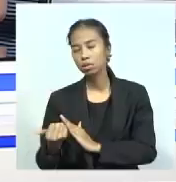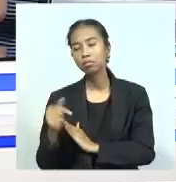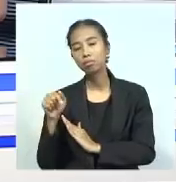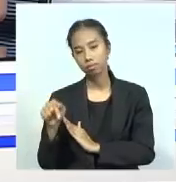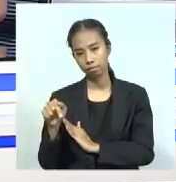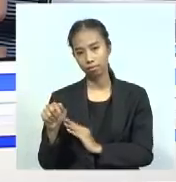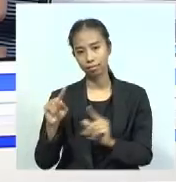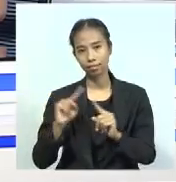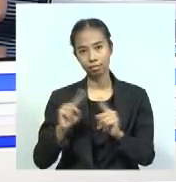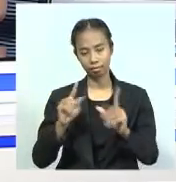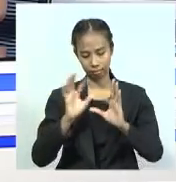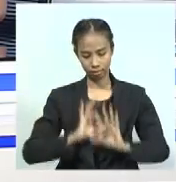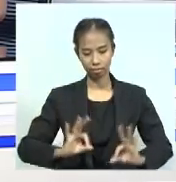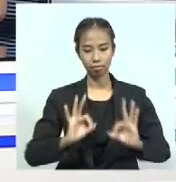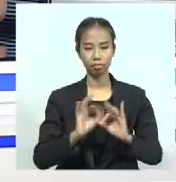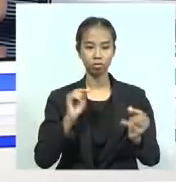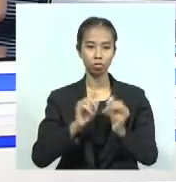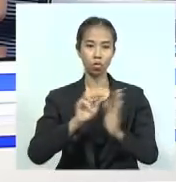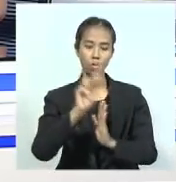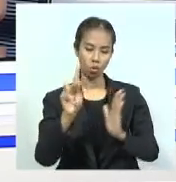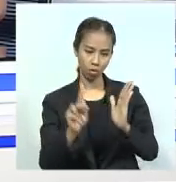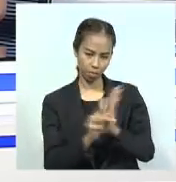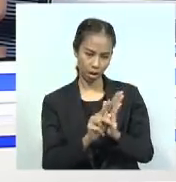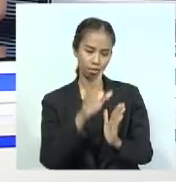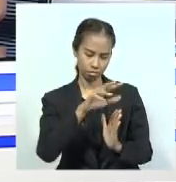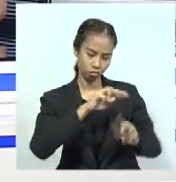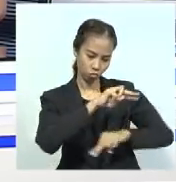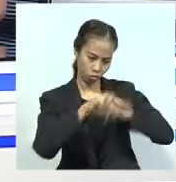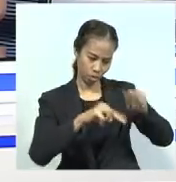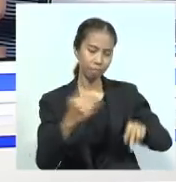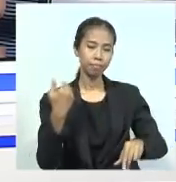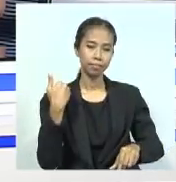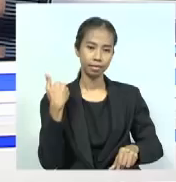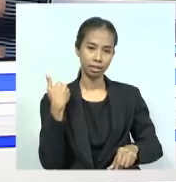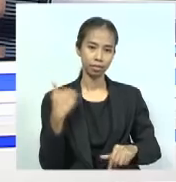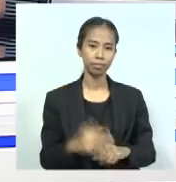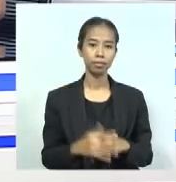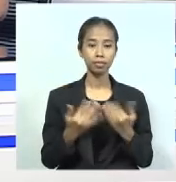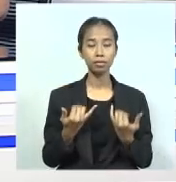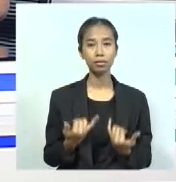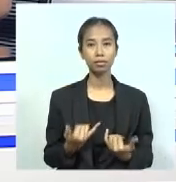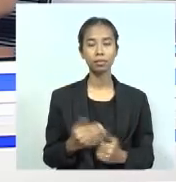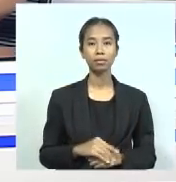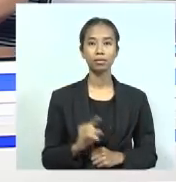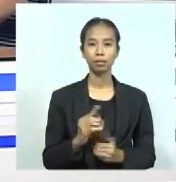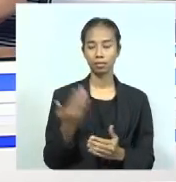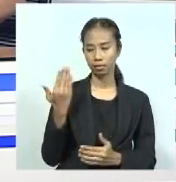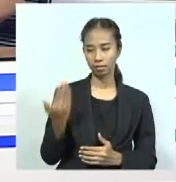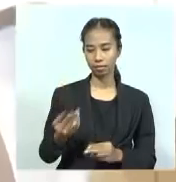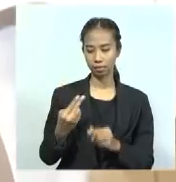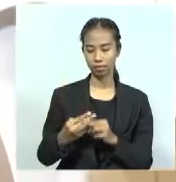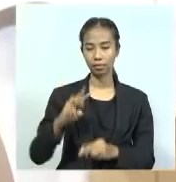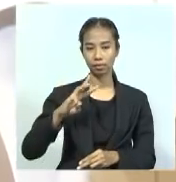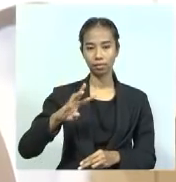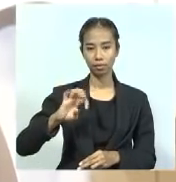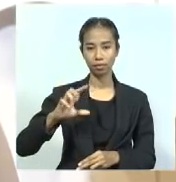ะคะและที่สำคัญเขาก็มีเรื่องของกฎหมายมาควบคุมดูแลเช่นเดียวกันค่ะมาดูรายละเอียดเรื่องนี้กันนะคะนายวิชัยโ